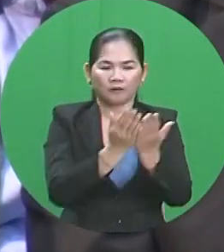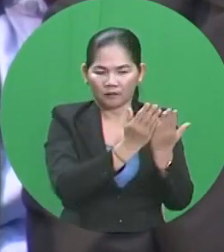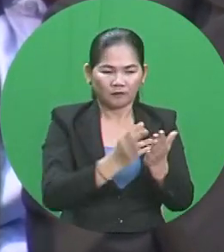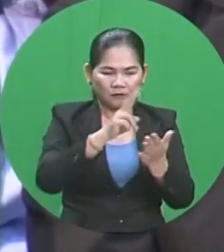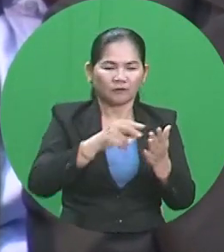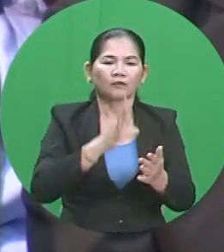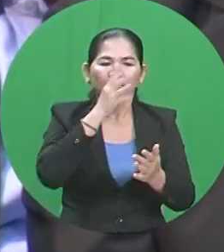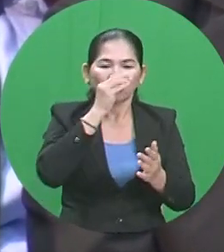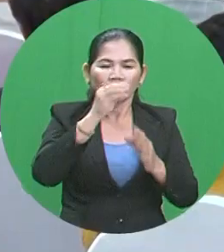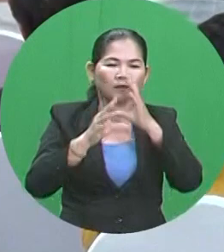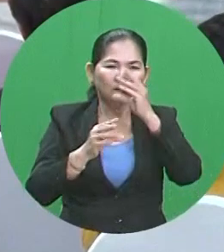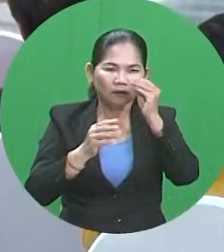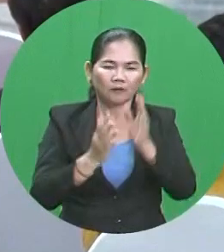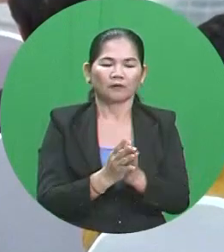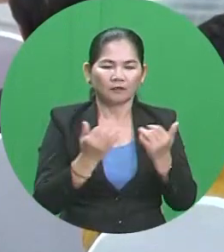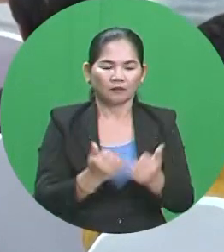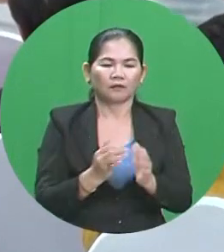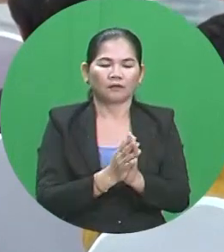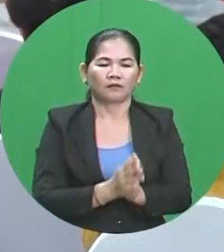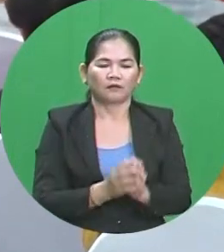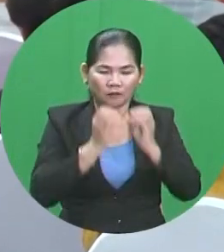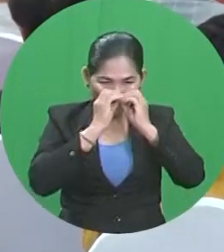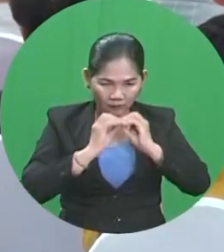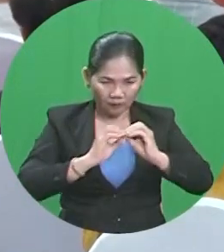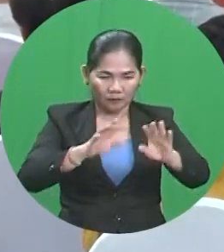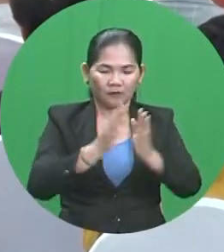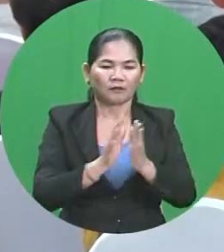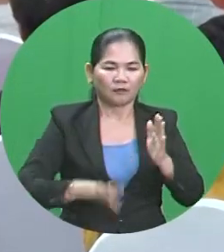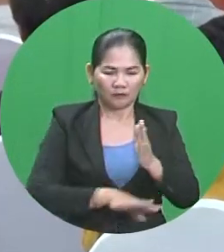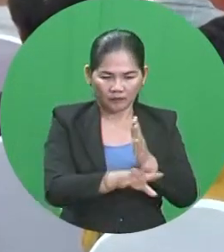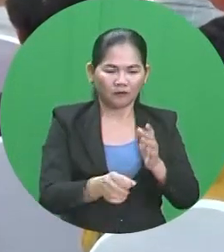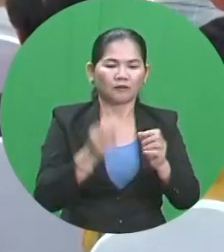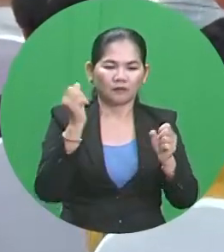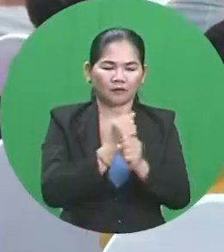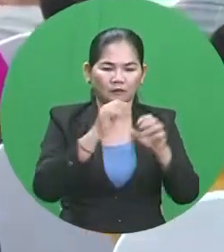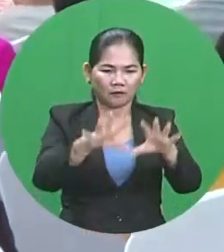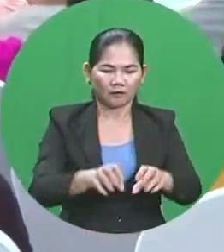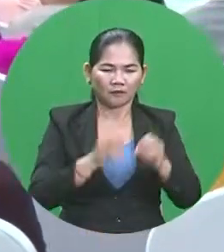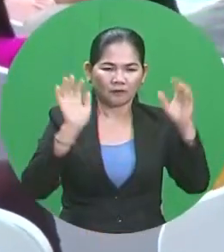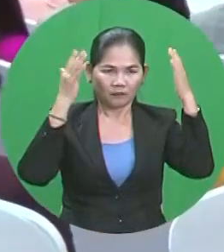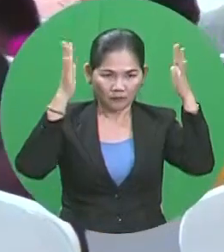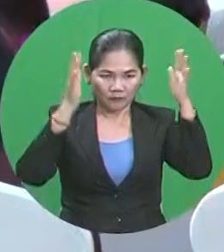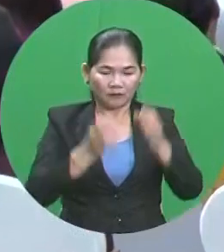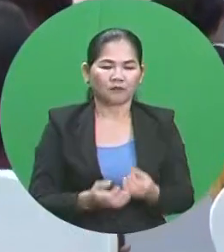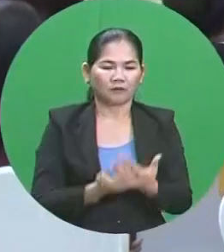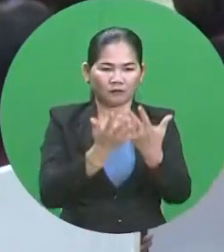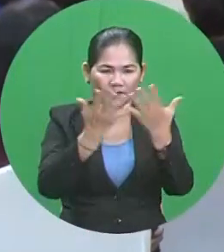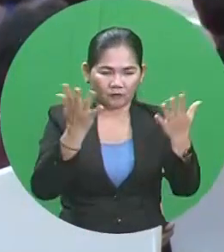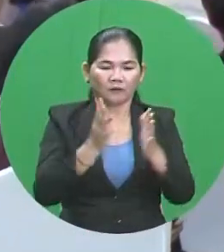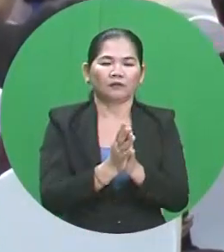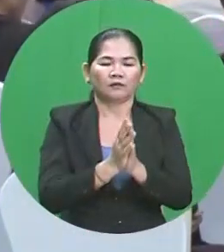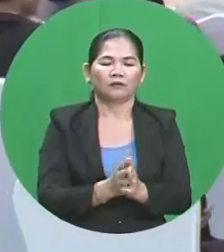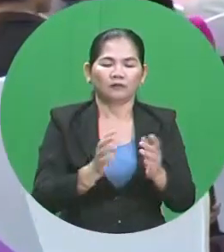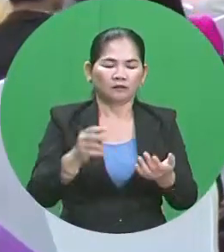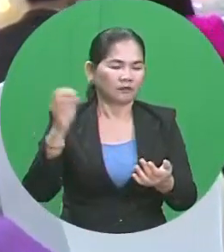លខោននិយាយនិងចាក់ផ្សាយនៅតាមប្រព័ន្ធផ្សព្វផ្សាយនានានៅកម្ពុជាដែលទទួលបានការគាំទ្រយ៉ាងខ្លាំងពីសំណាក់ប្រិយមិត្តអ្